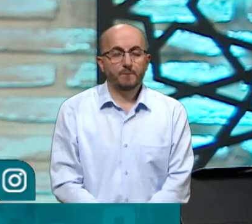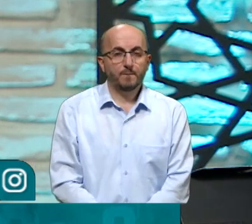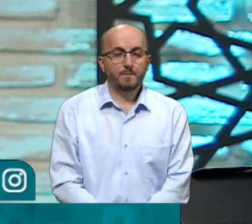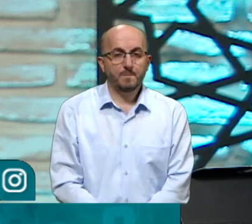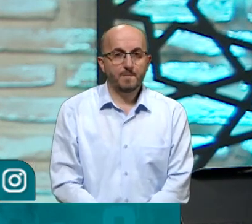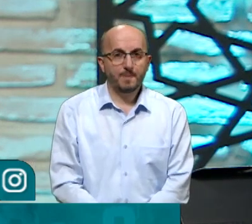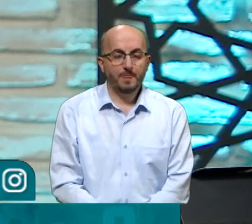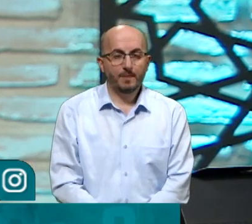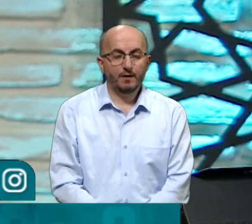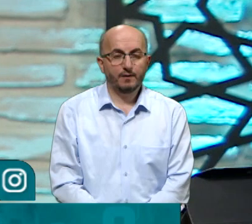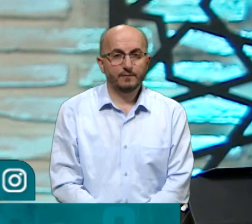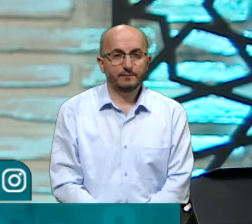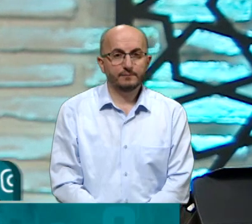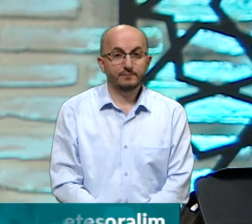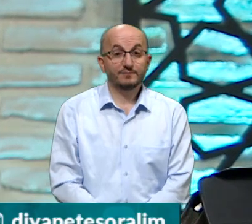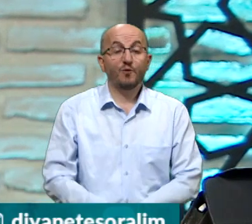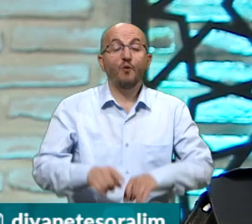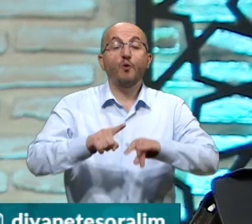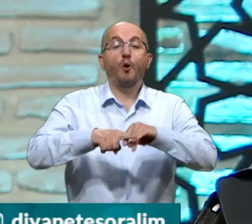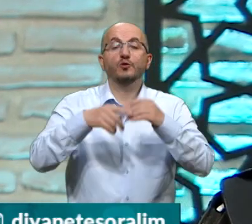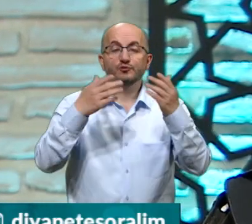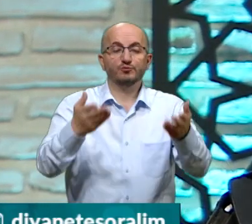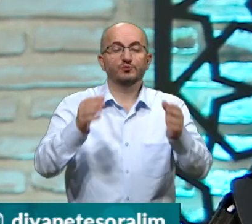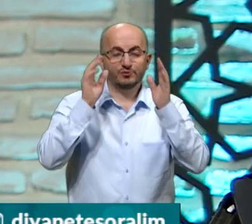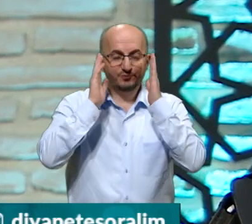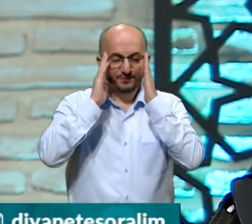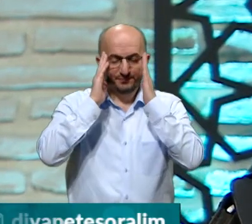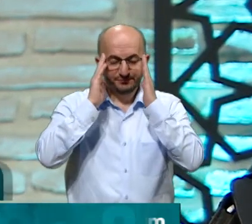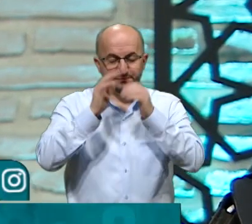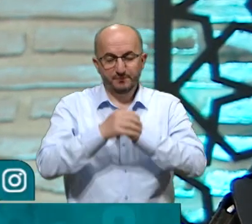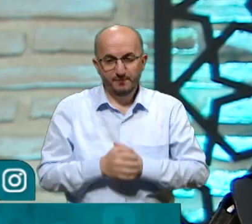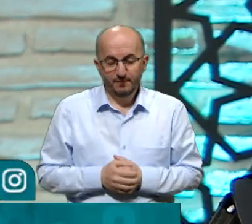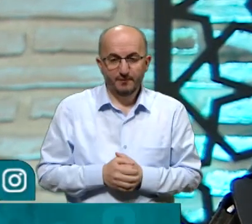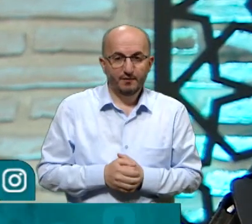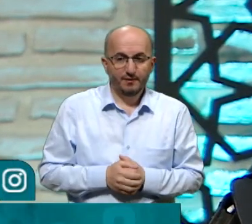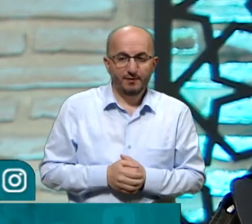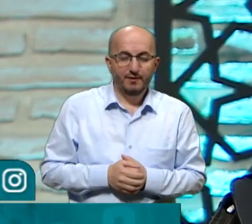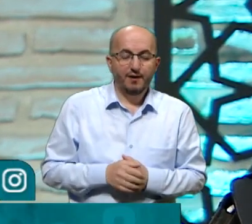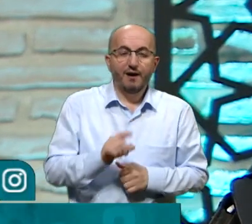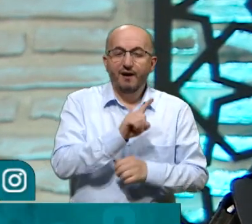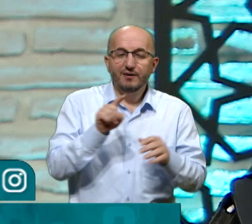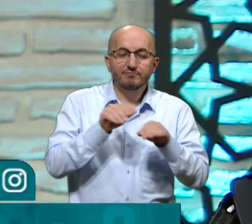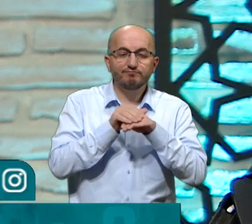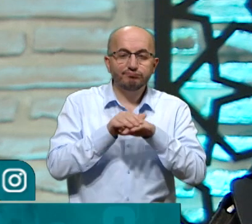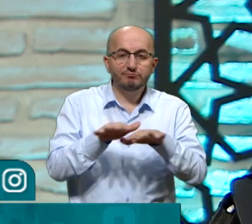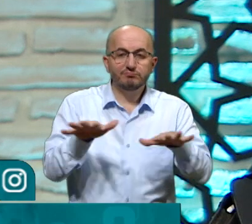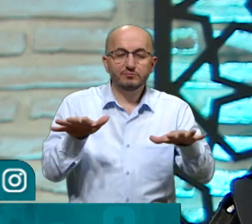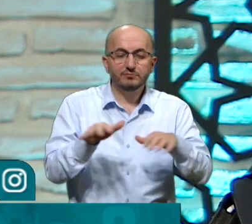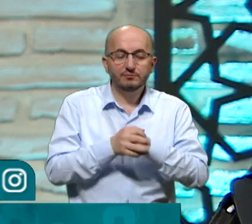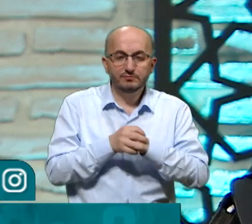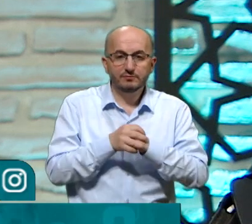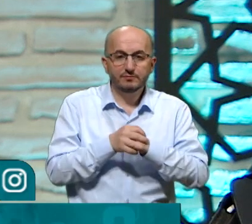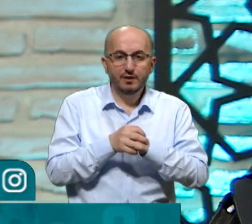efendim Sağ ol Sağ ol hocam hoş bulduk Siz de sağ olun var olun Buyrun yayınlar Allah razı